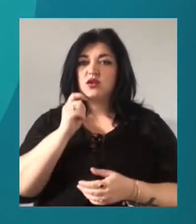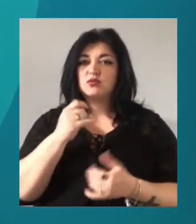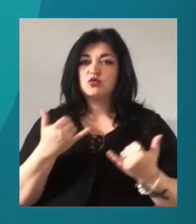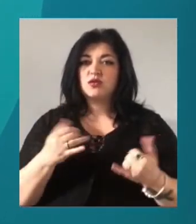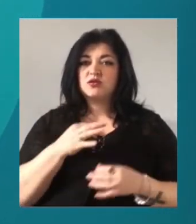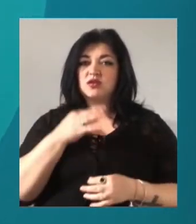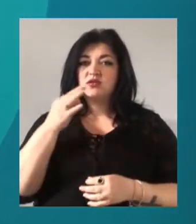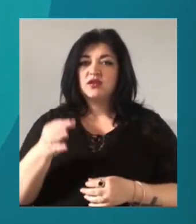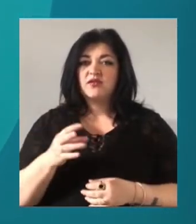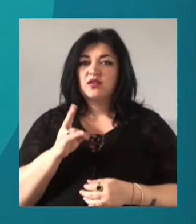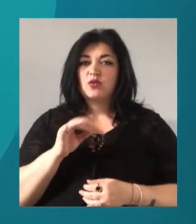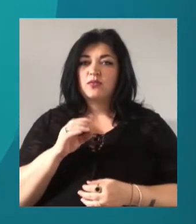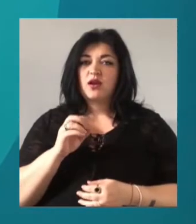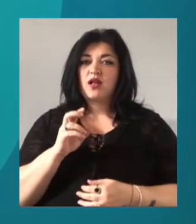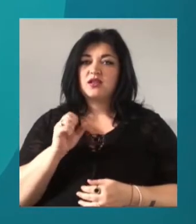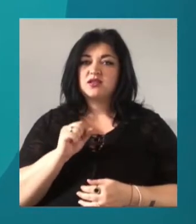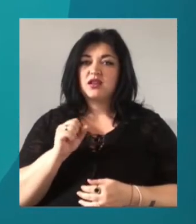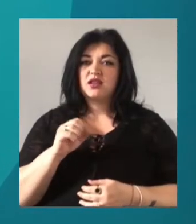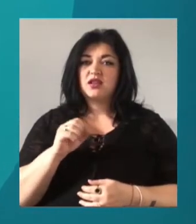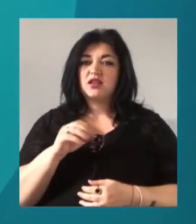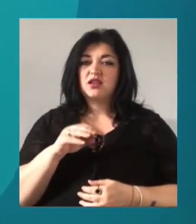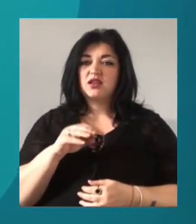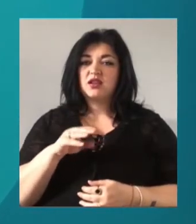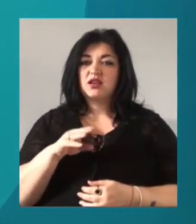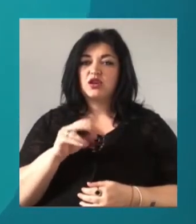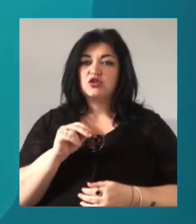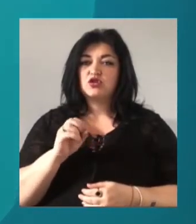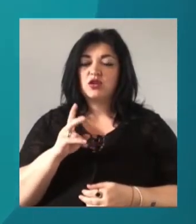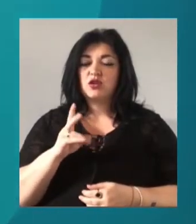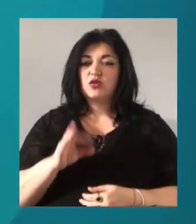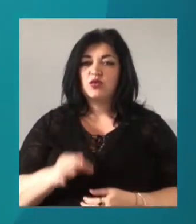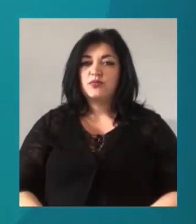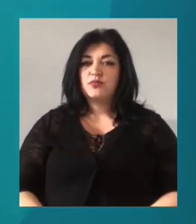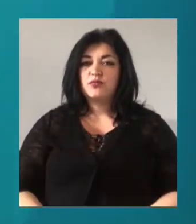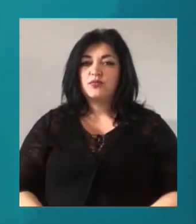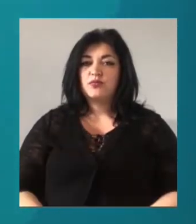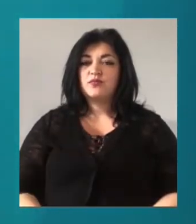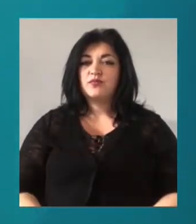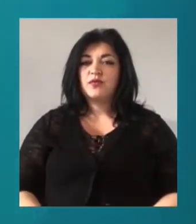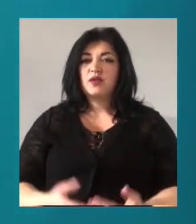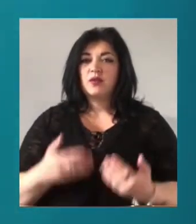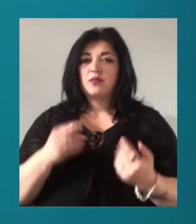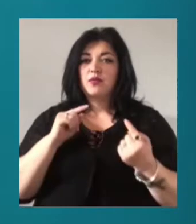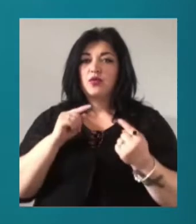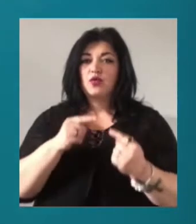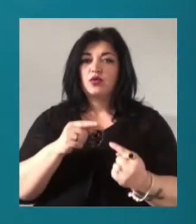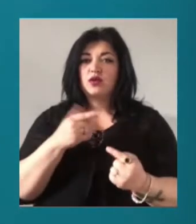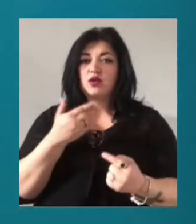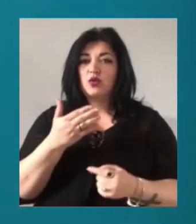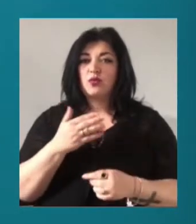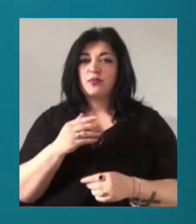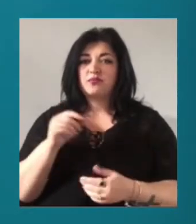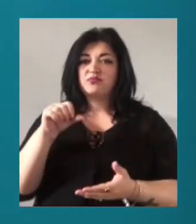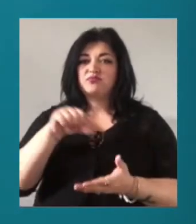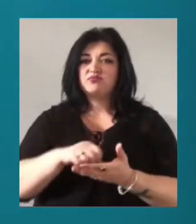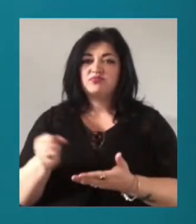сказав нардеп Олександр Ткаченко. Зазначимо, проти його призначення виступили представники громадської організації